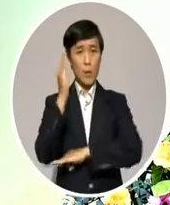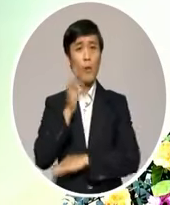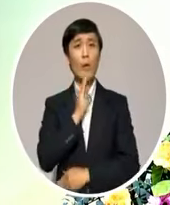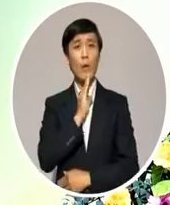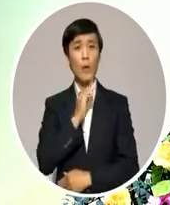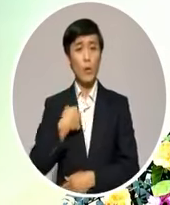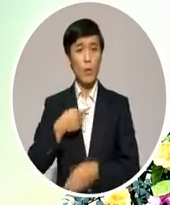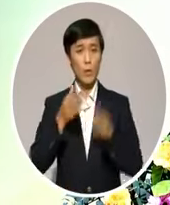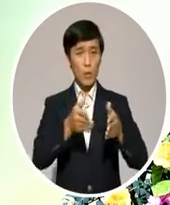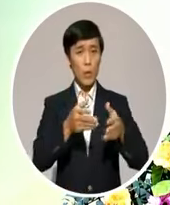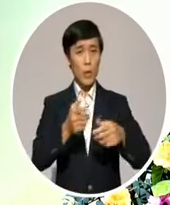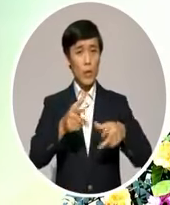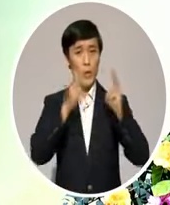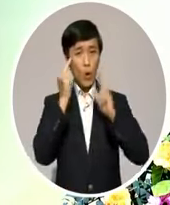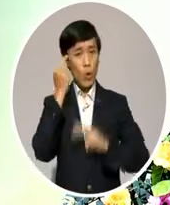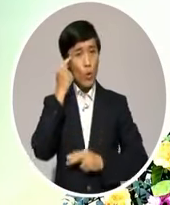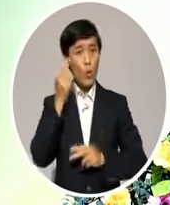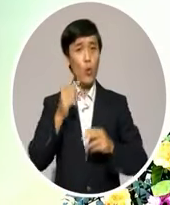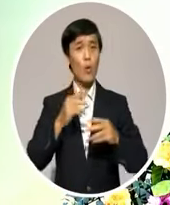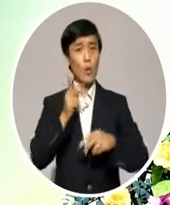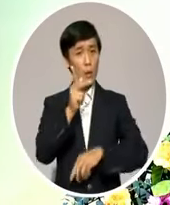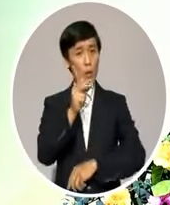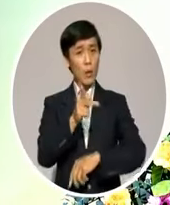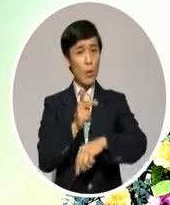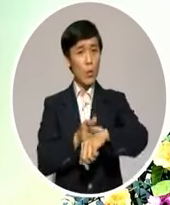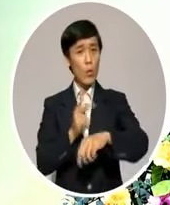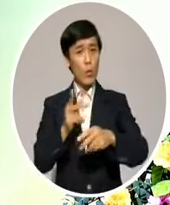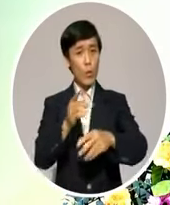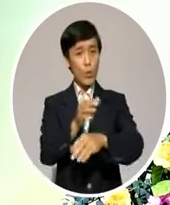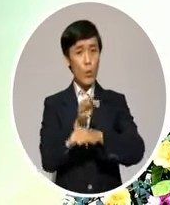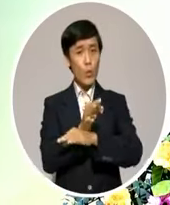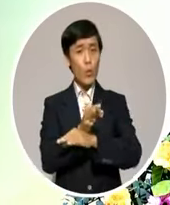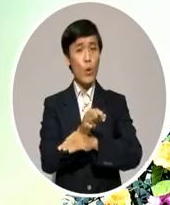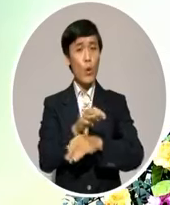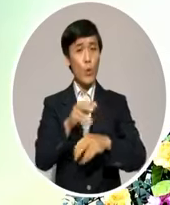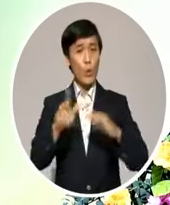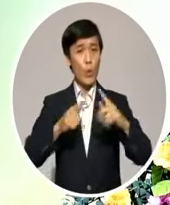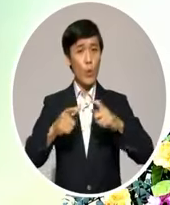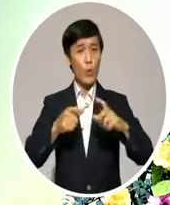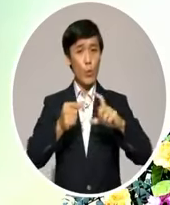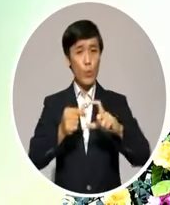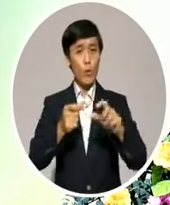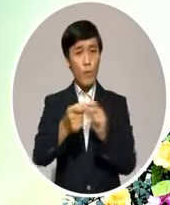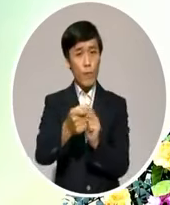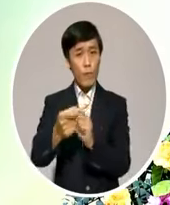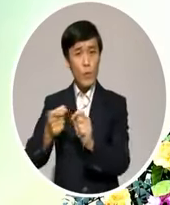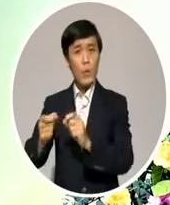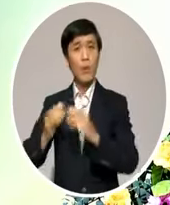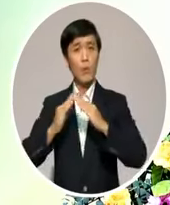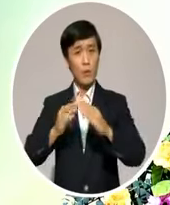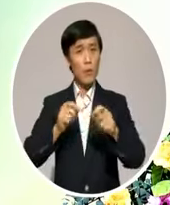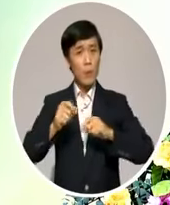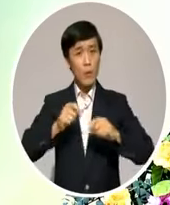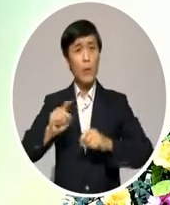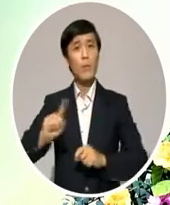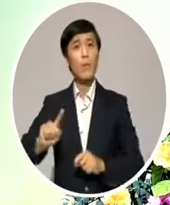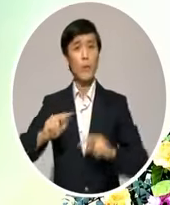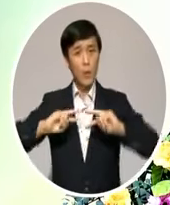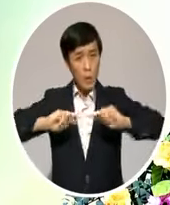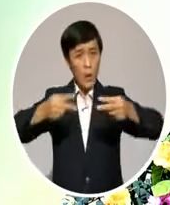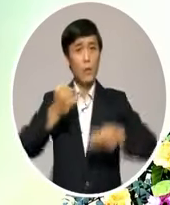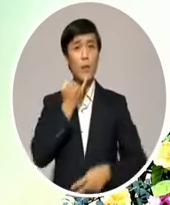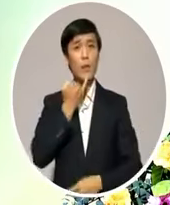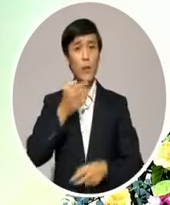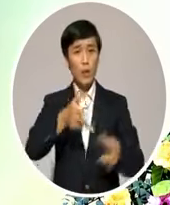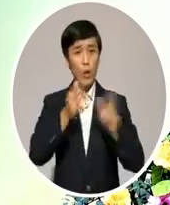来让桥头科学园区，包括整个桥头科学园区的建构跟周边整体都市规划的一些改变，让